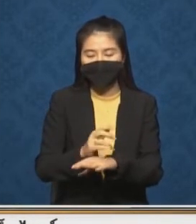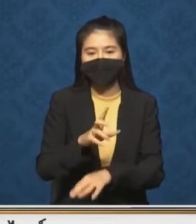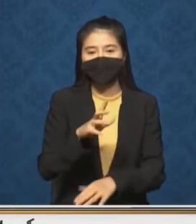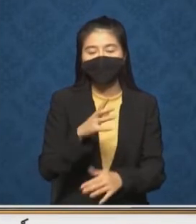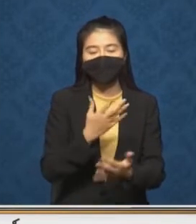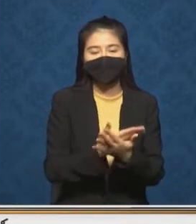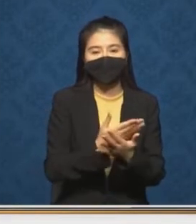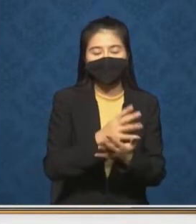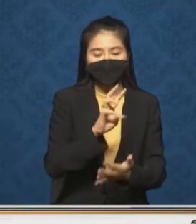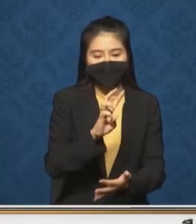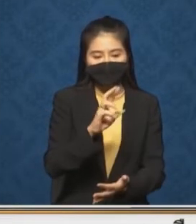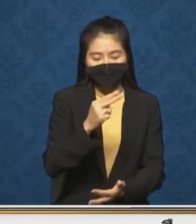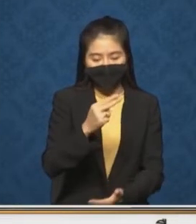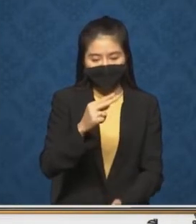ท